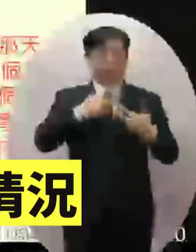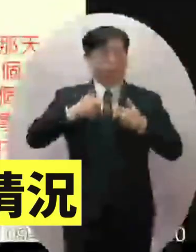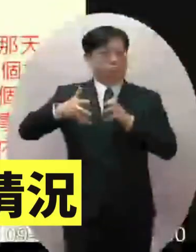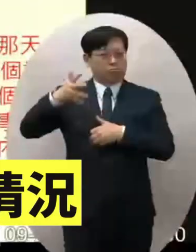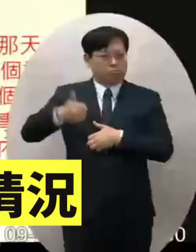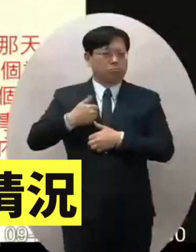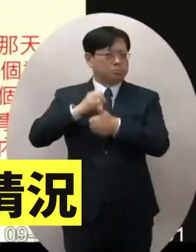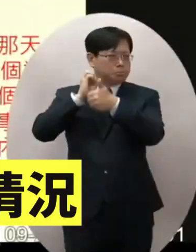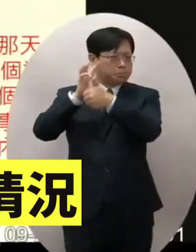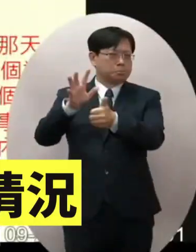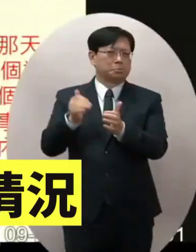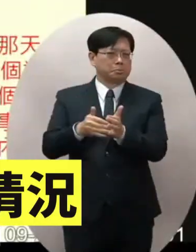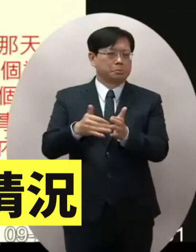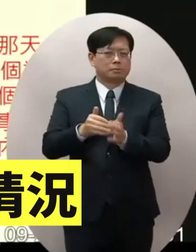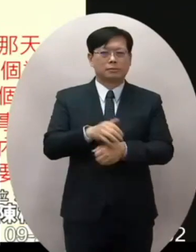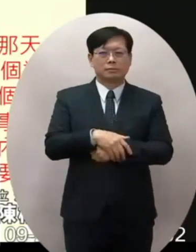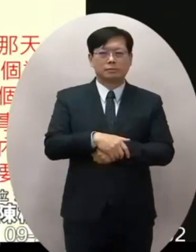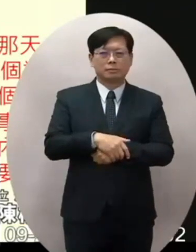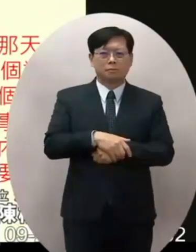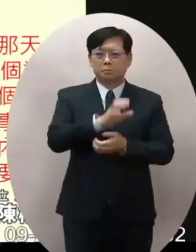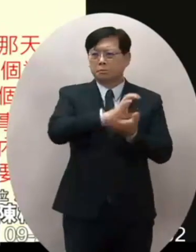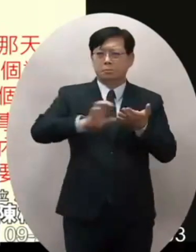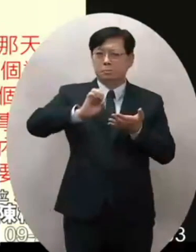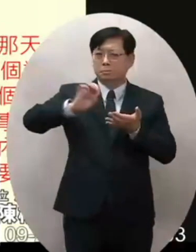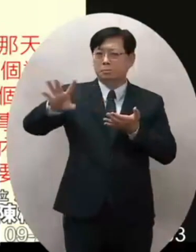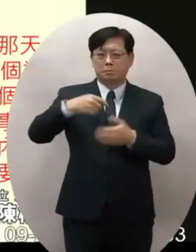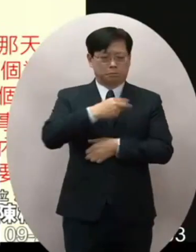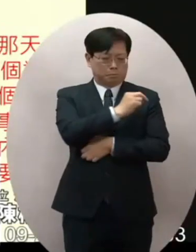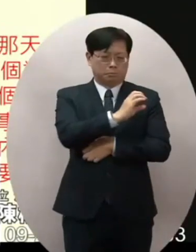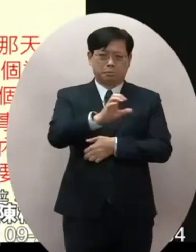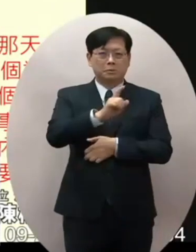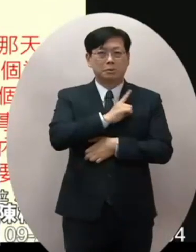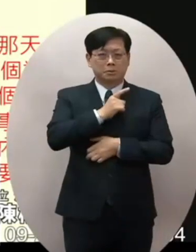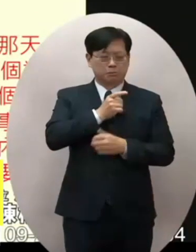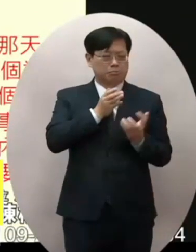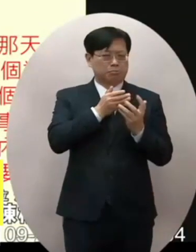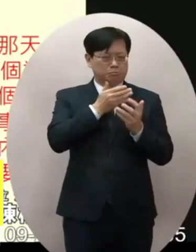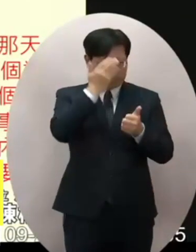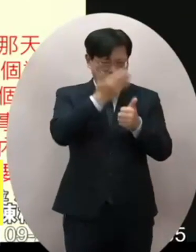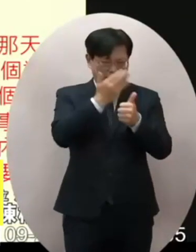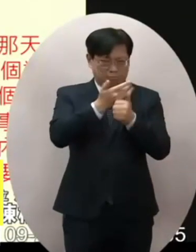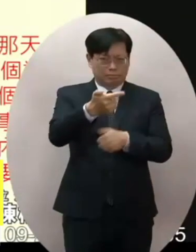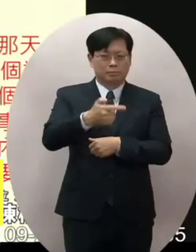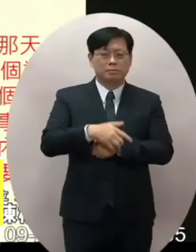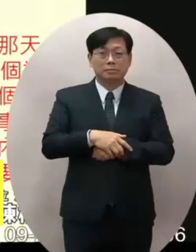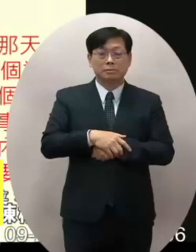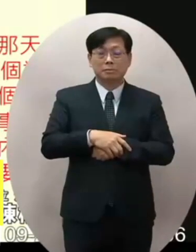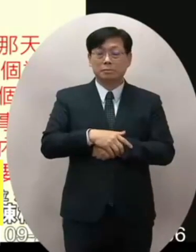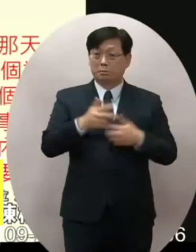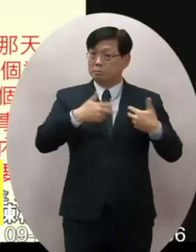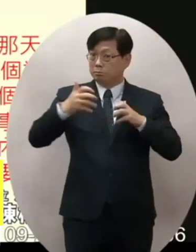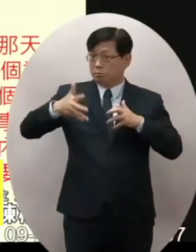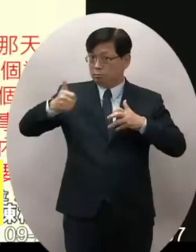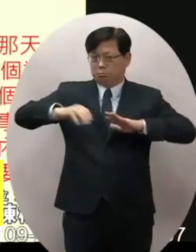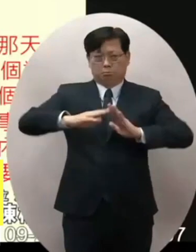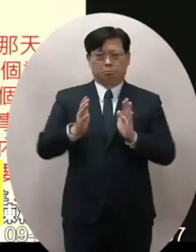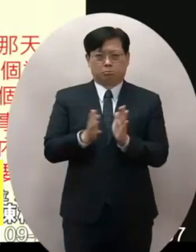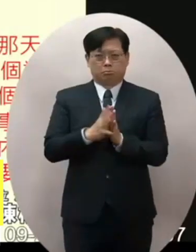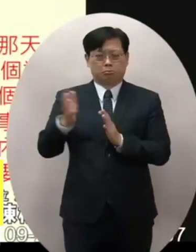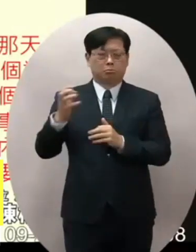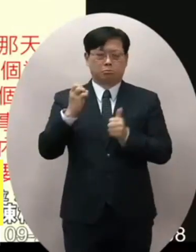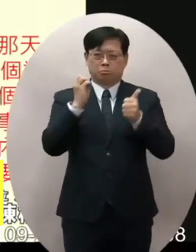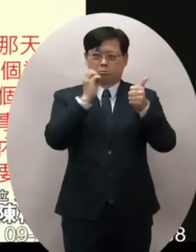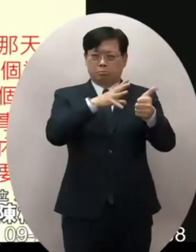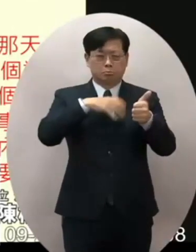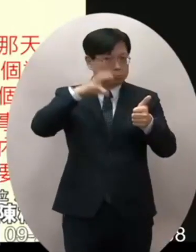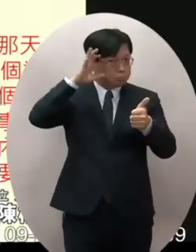总统反映那天的情况，也说 NCC 无理取闹。那小英总统立刻告诉苏